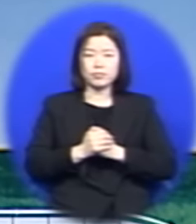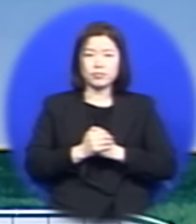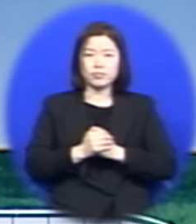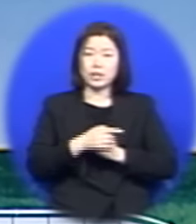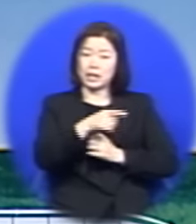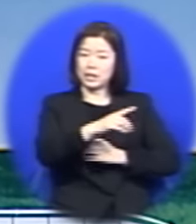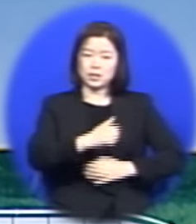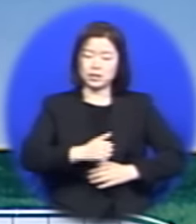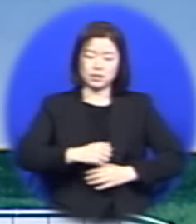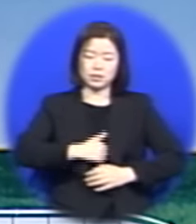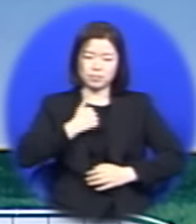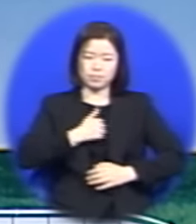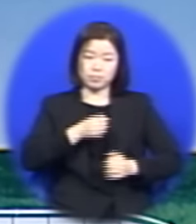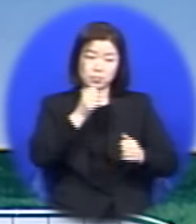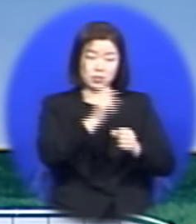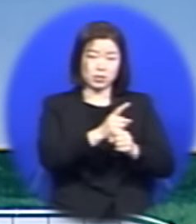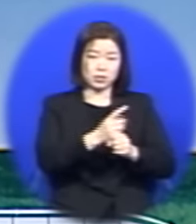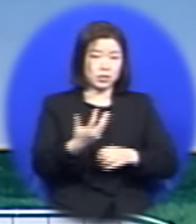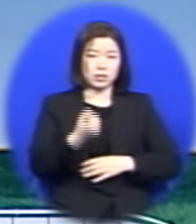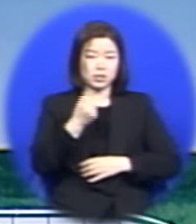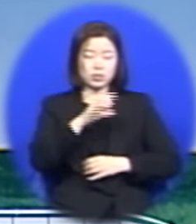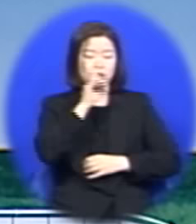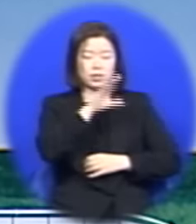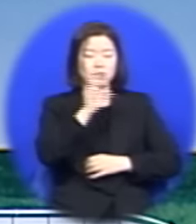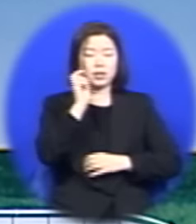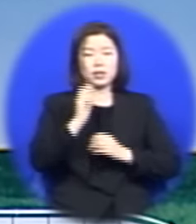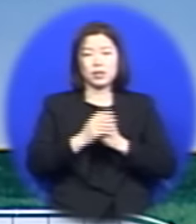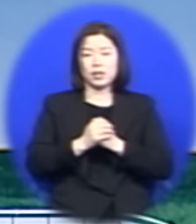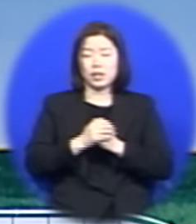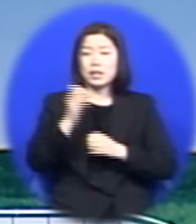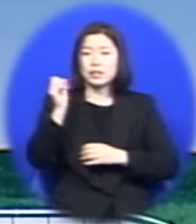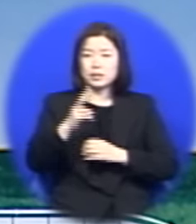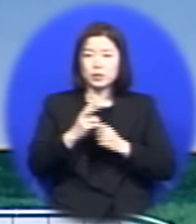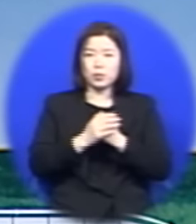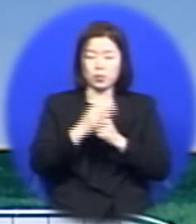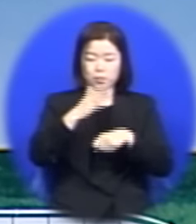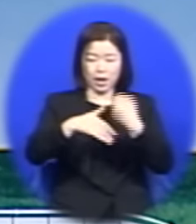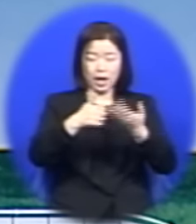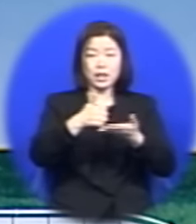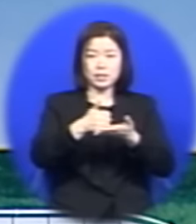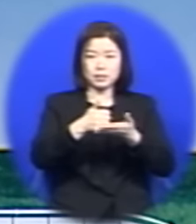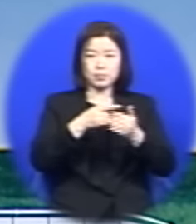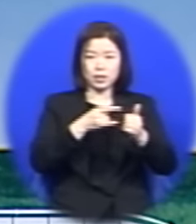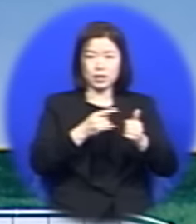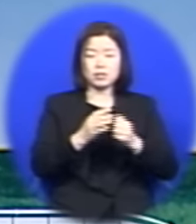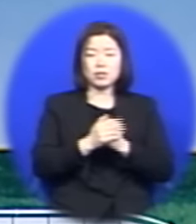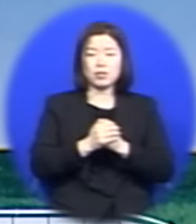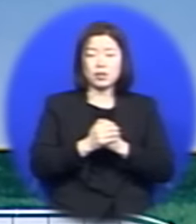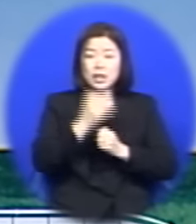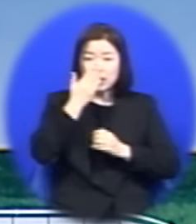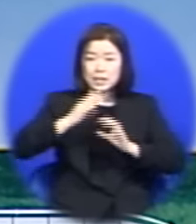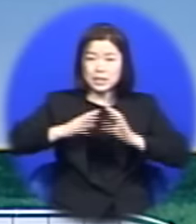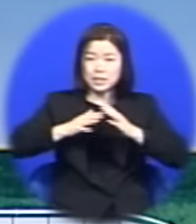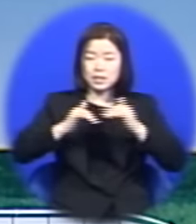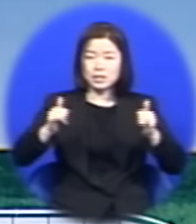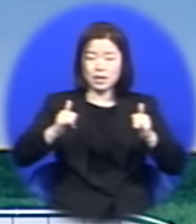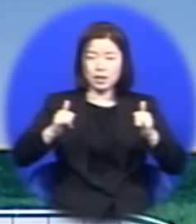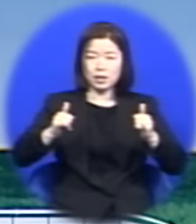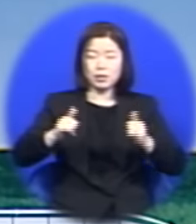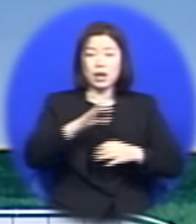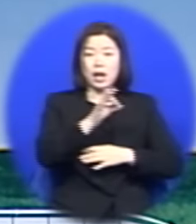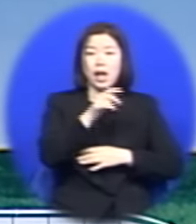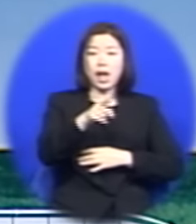이 성질 가지고는 안 되겠구나. 그리고는 하나님께서 이스라엘 백성이 그 다음에 에돔